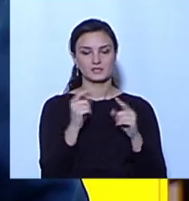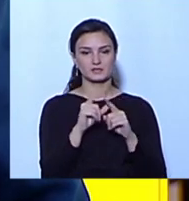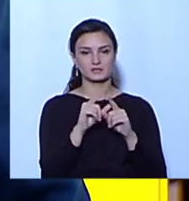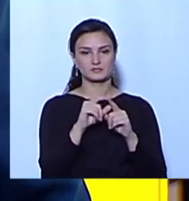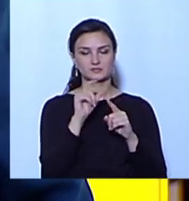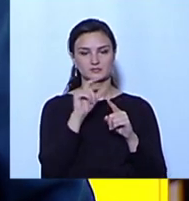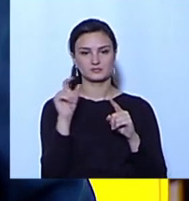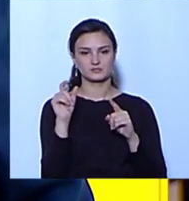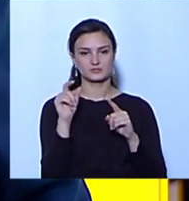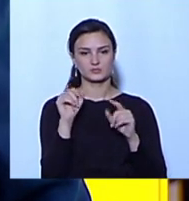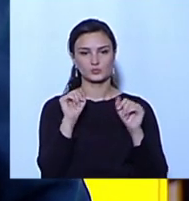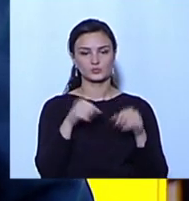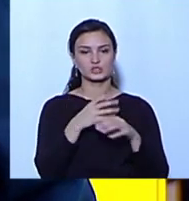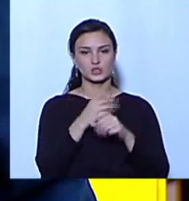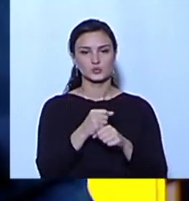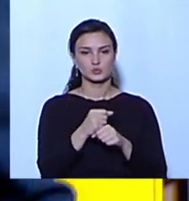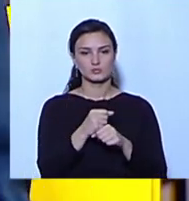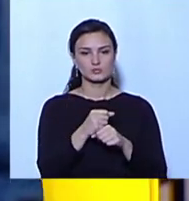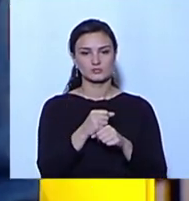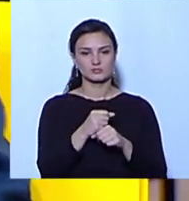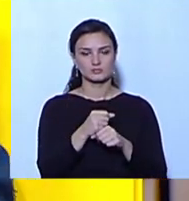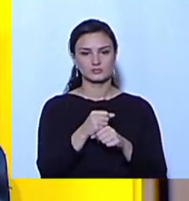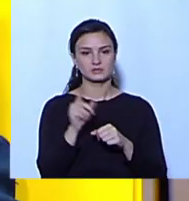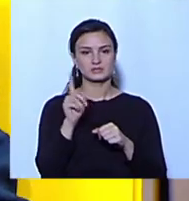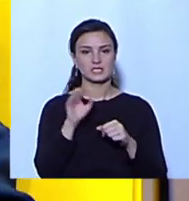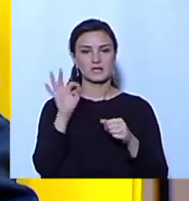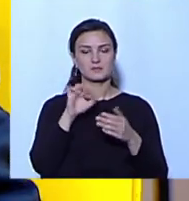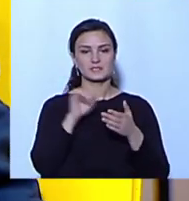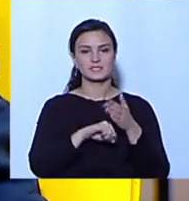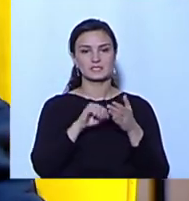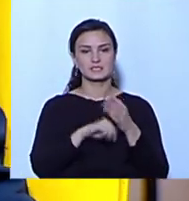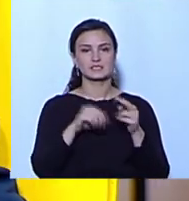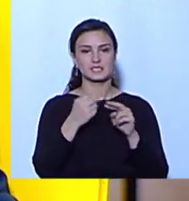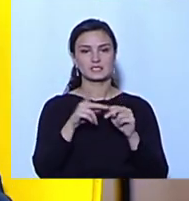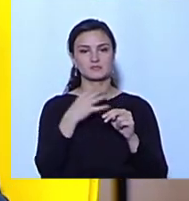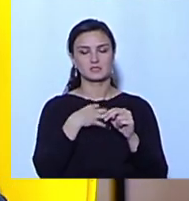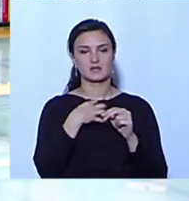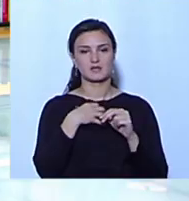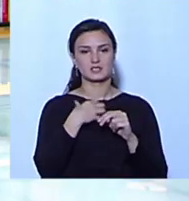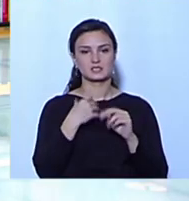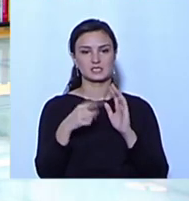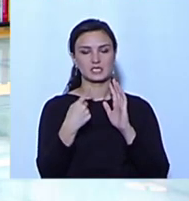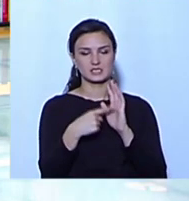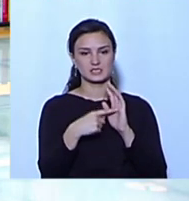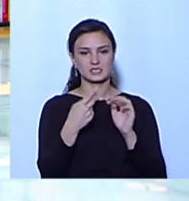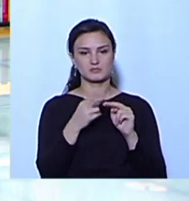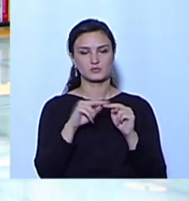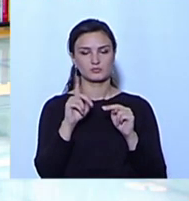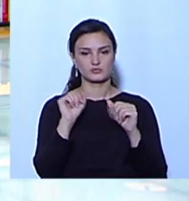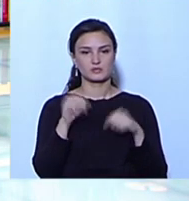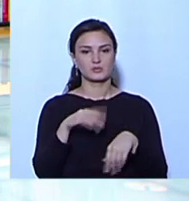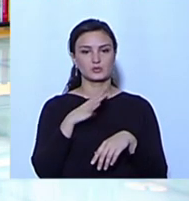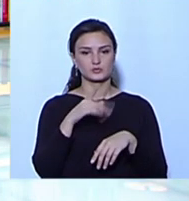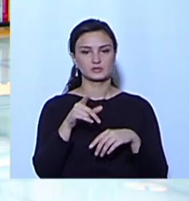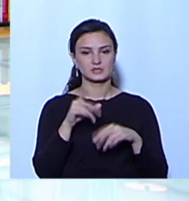ტერმინოლოგიით უნდა შეზღუდულობამდე. ეხლა რამ გამოიწვია, ეს არის მთავარი საკითხი, იმიტომ რომ შეიძლება